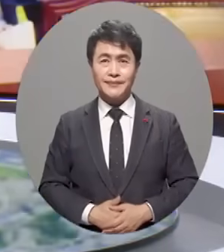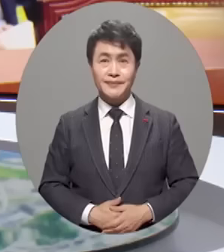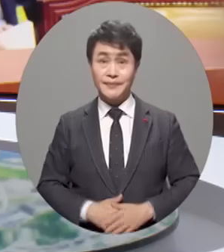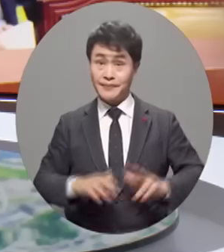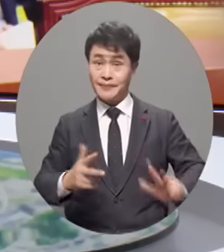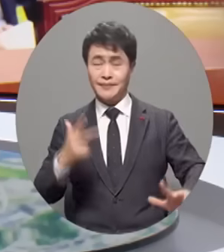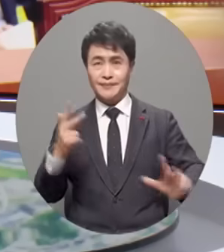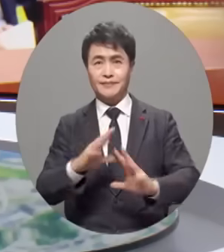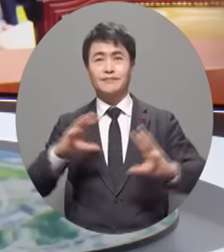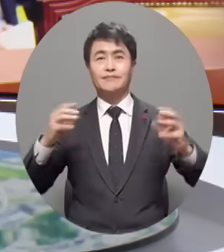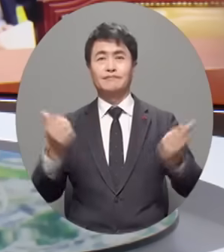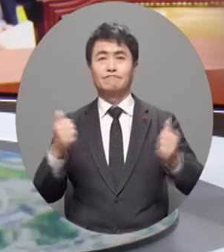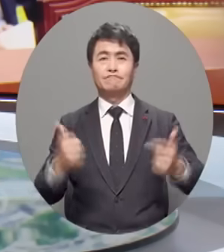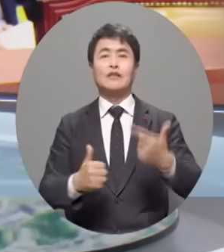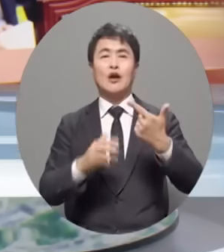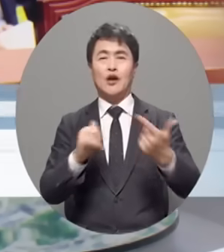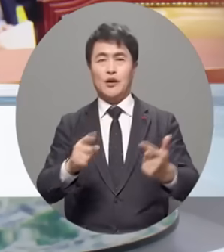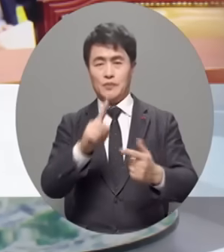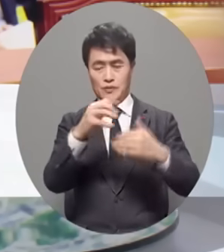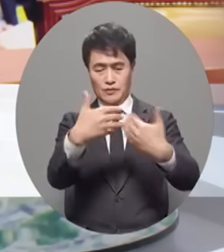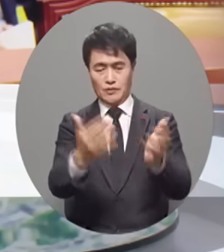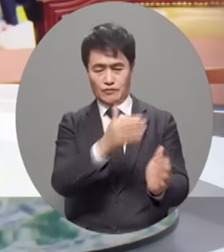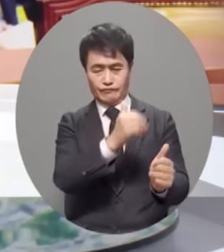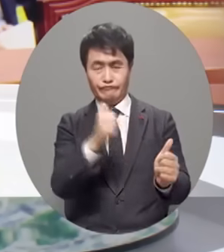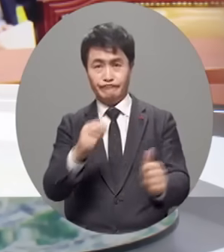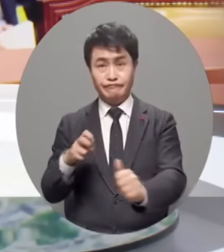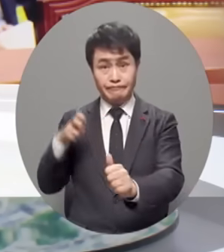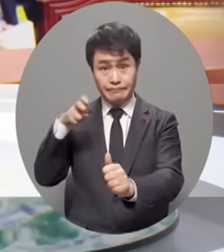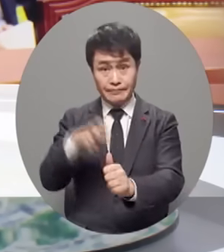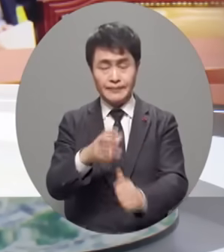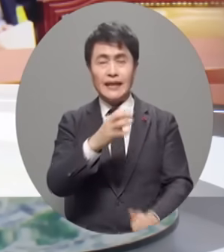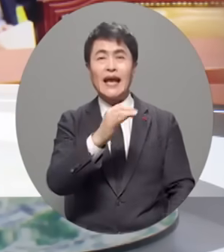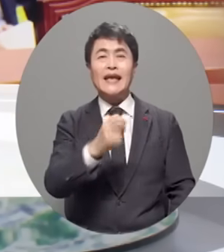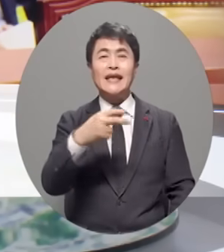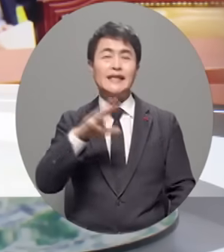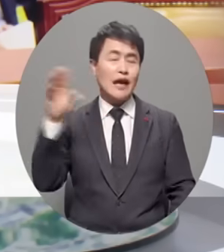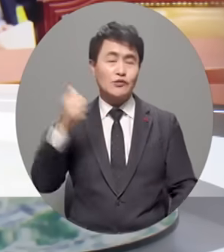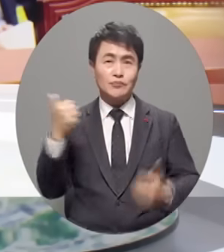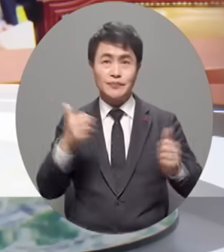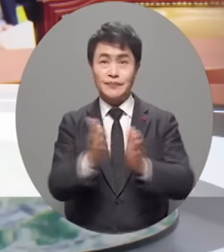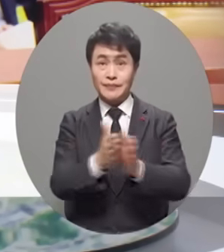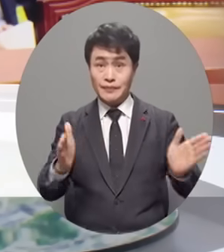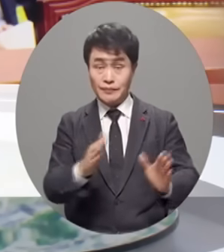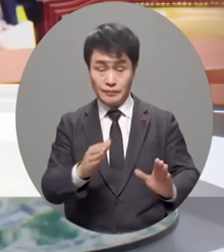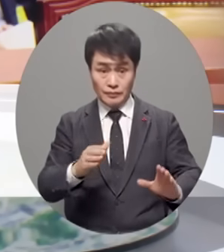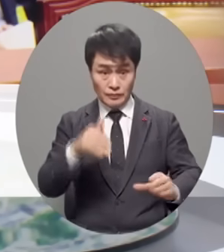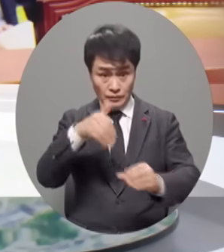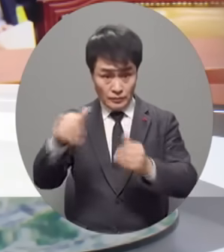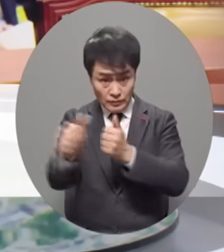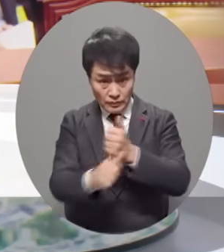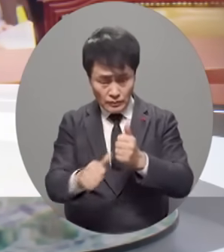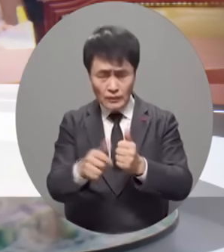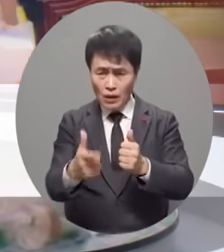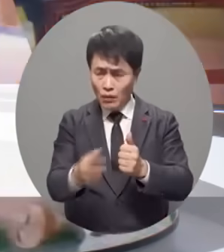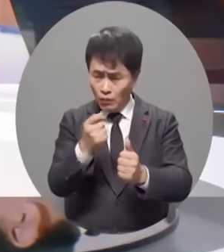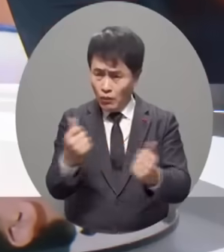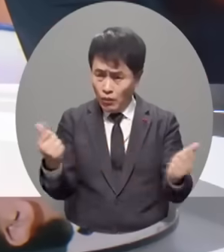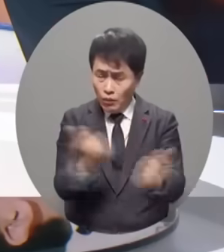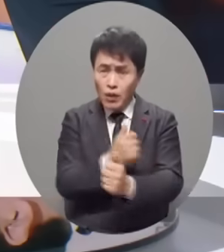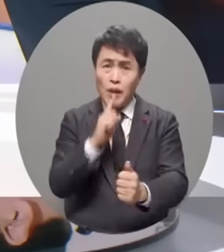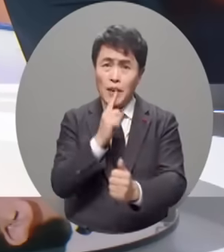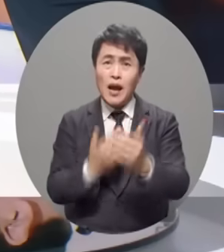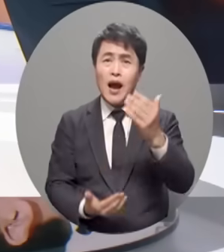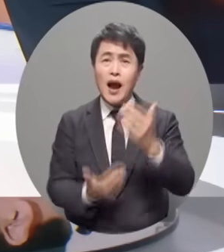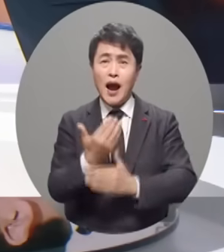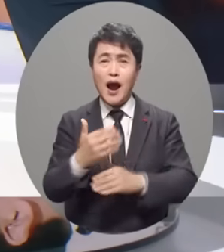이번 주에 국회는 6명의 장관 후보자에 대한 인사청문회를 실시했습니다. 총선용 졸속개각이라는 지적이 이어지면서